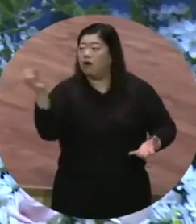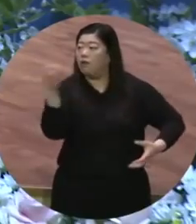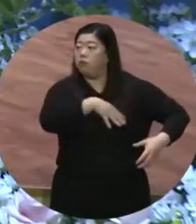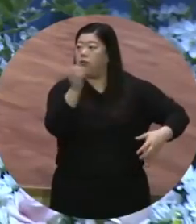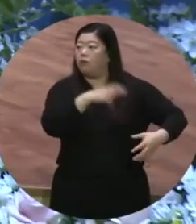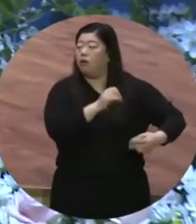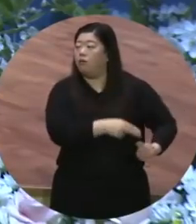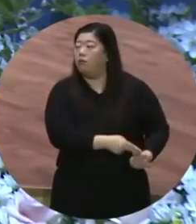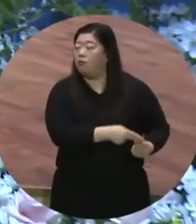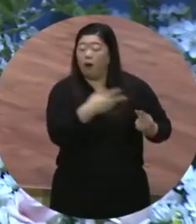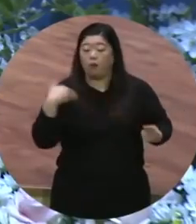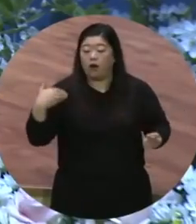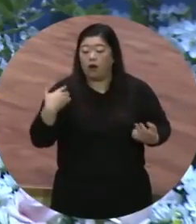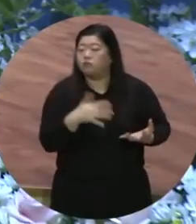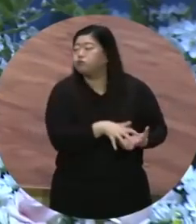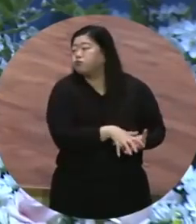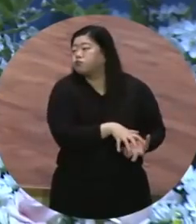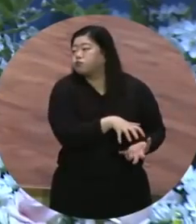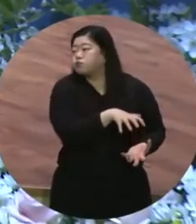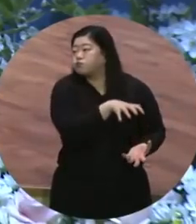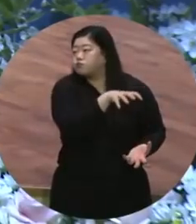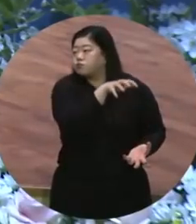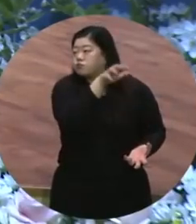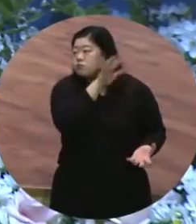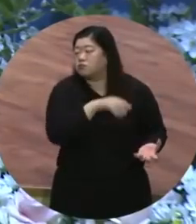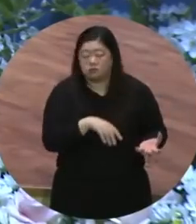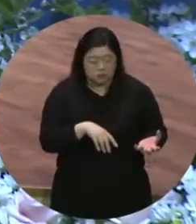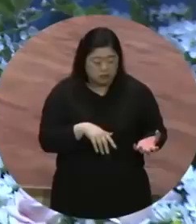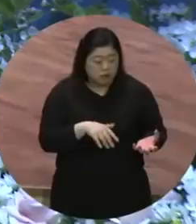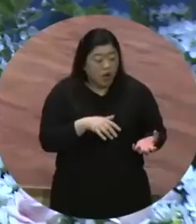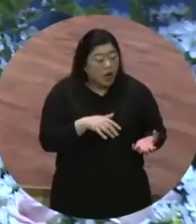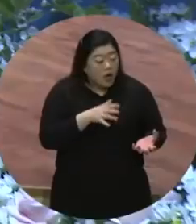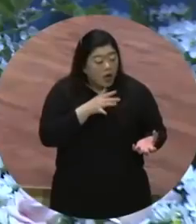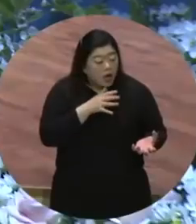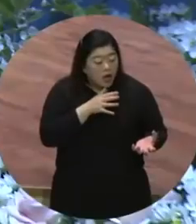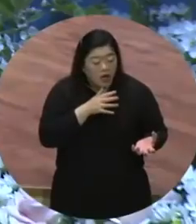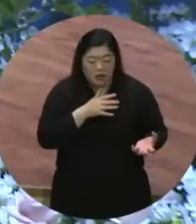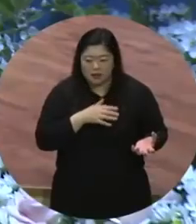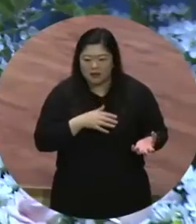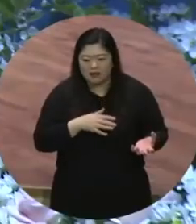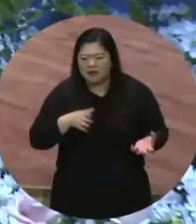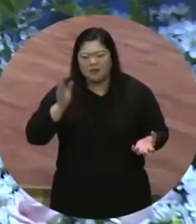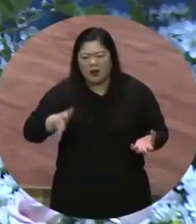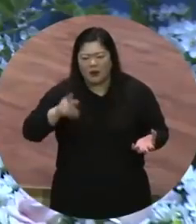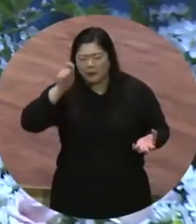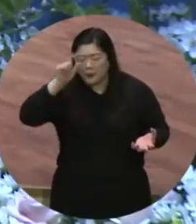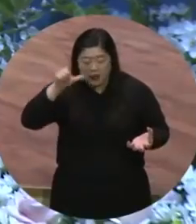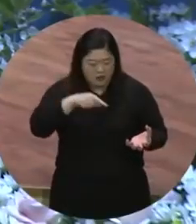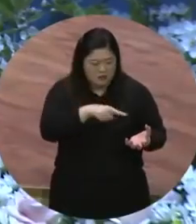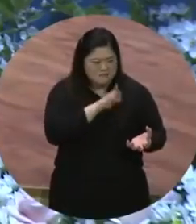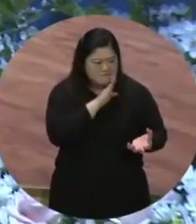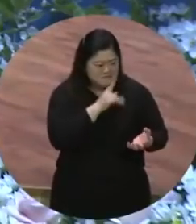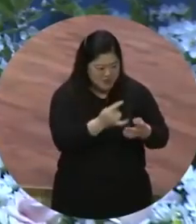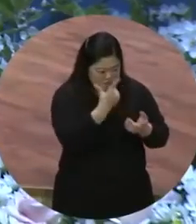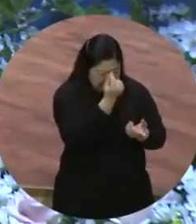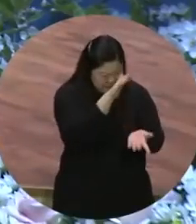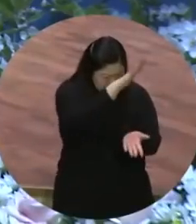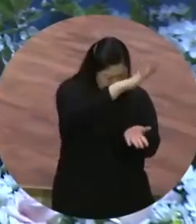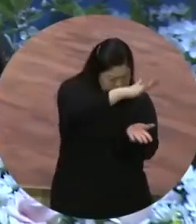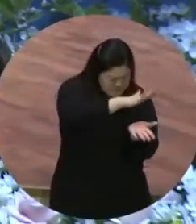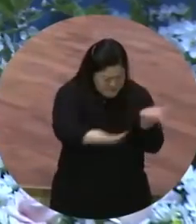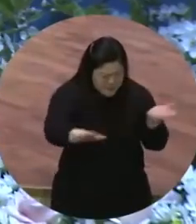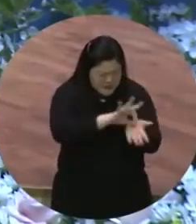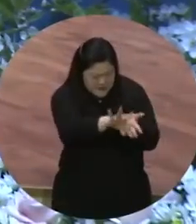부활의 이 아침에 여러분 영적으로 깨어나시기 바랍니다. 예수님이 죽음에서 부활하신 것처럼 내 영혼